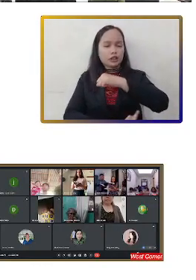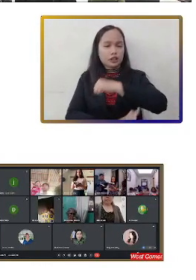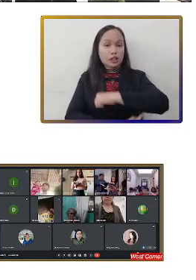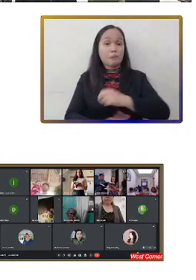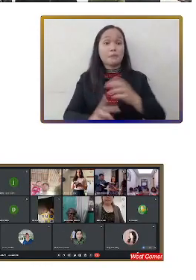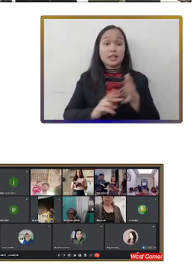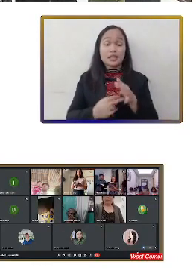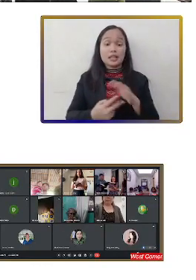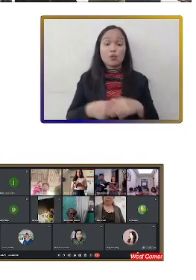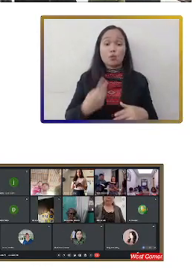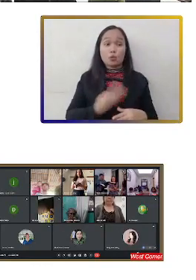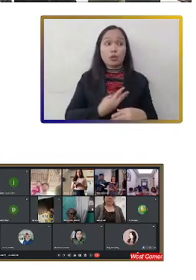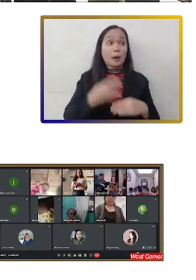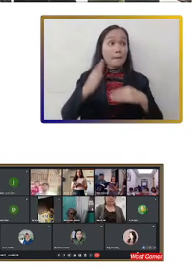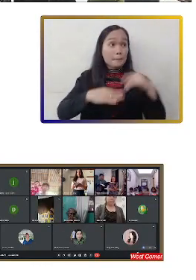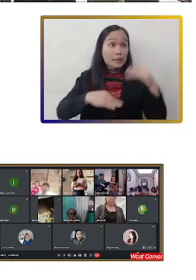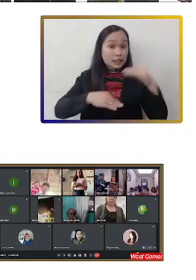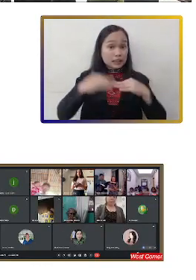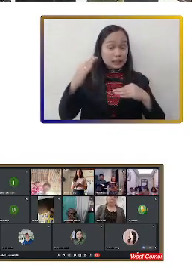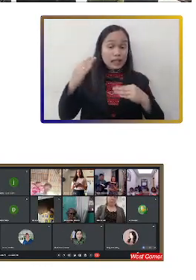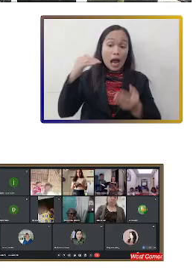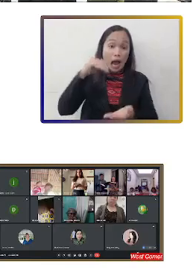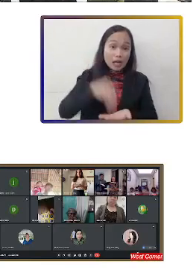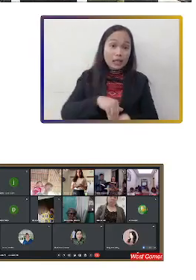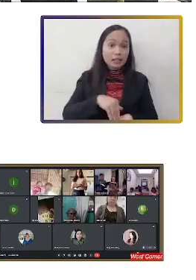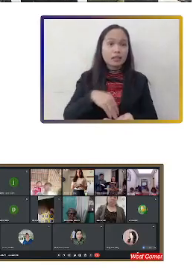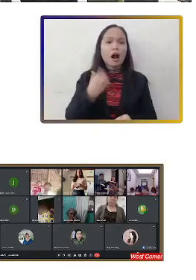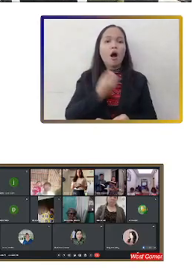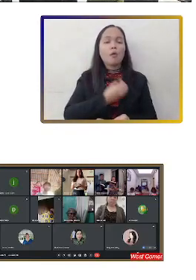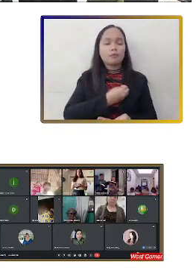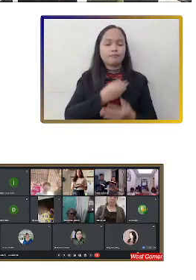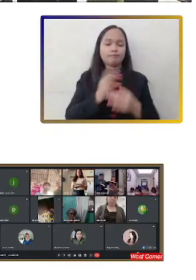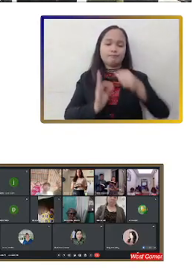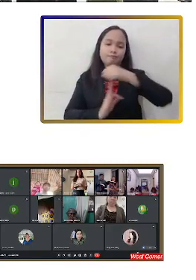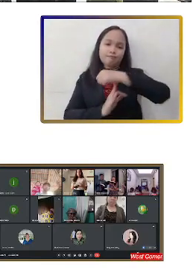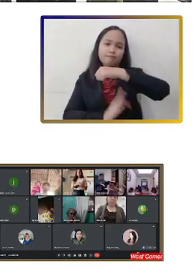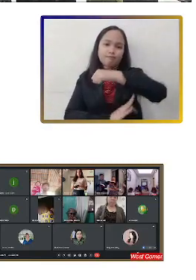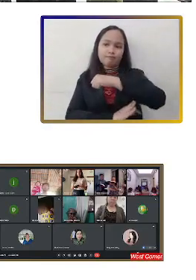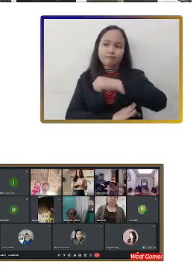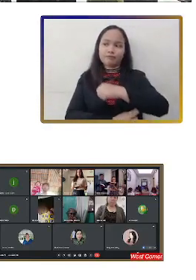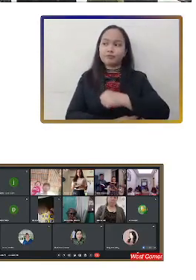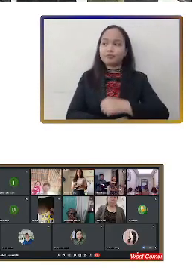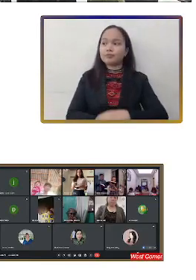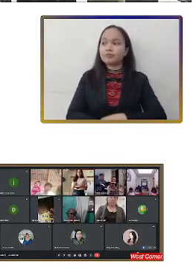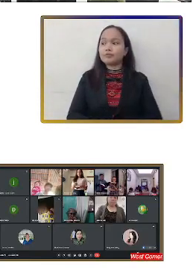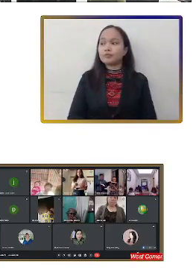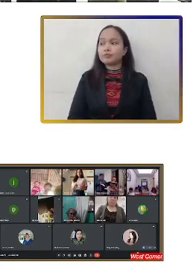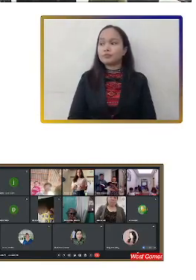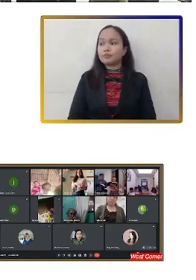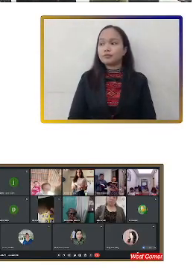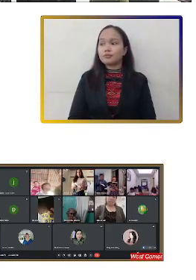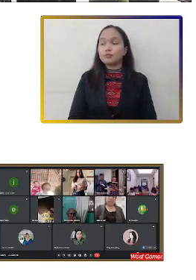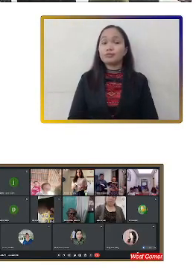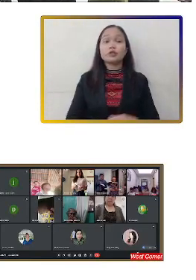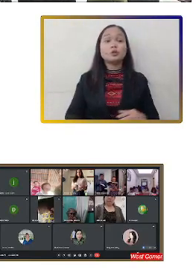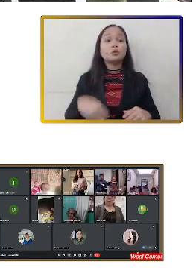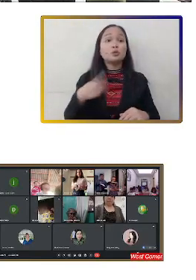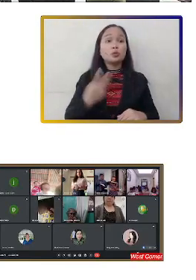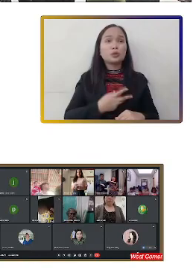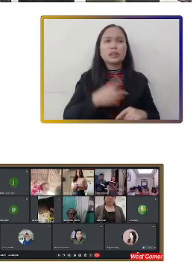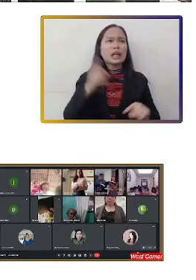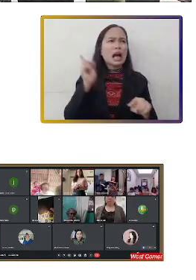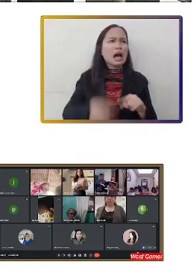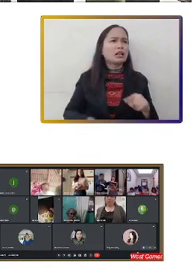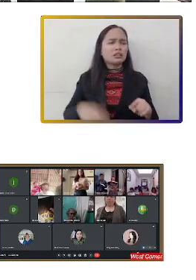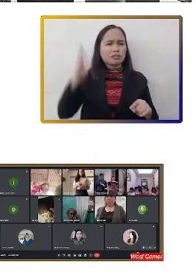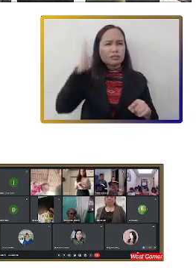in foundation. Rebuilding. Kaya hindi ko sinasabing rebuilding the foundation because you cannot rebuild.